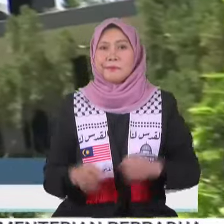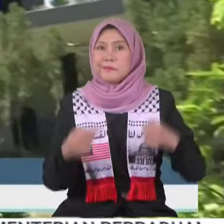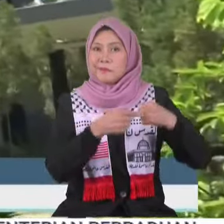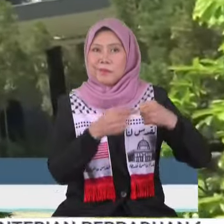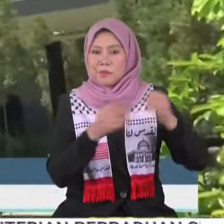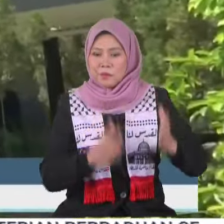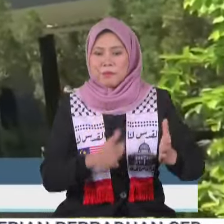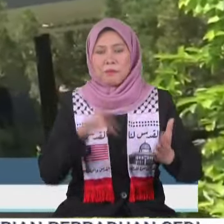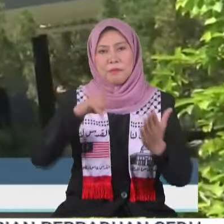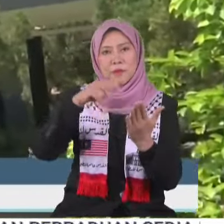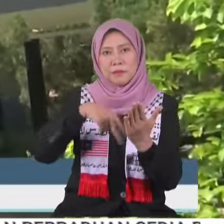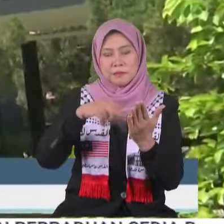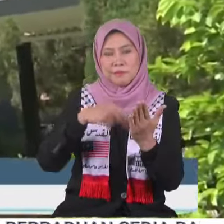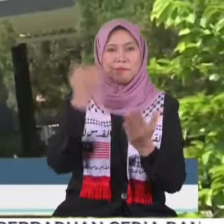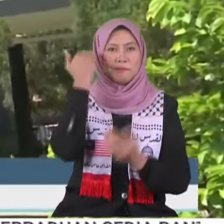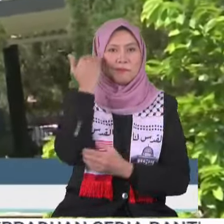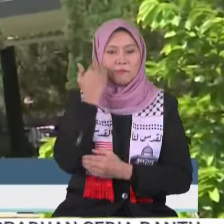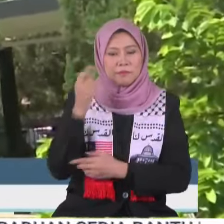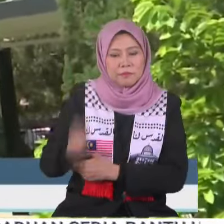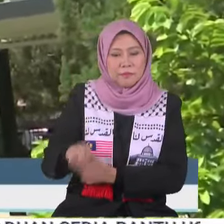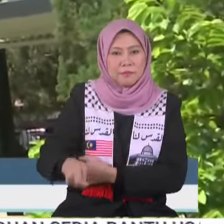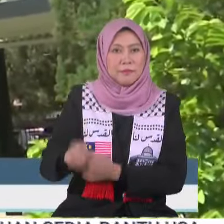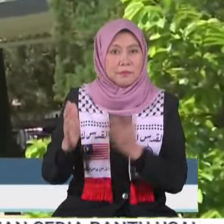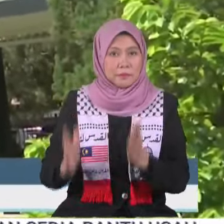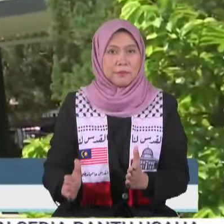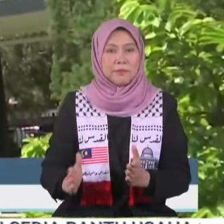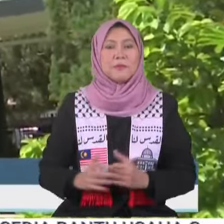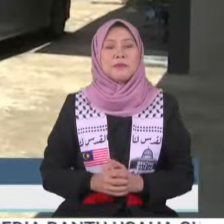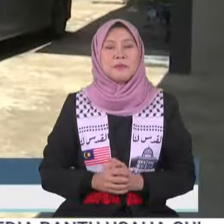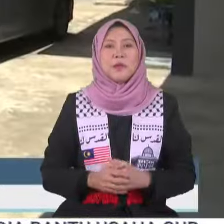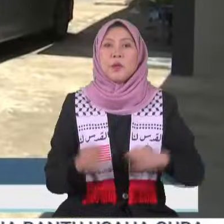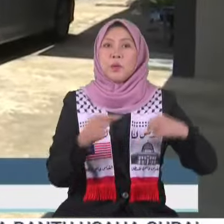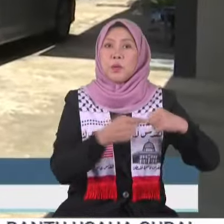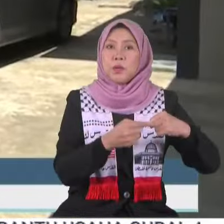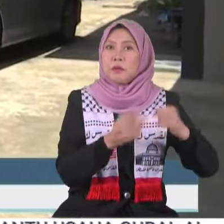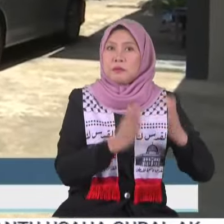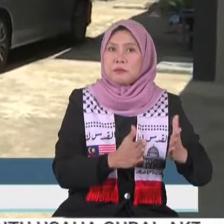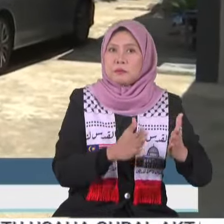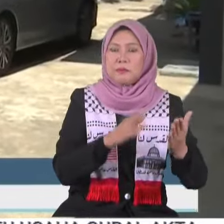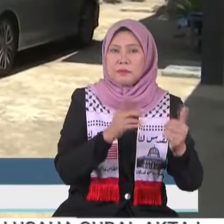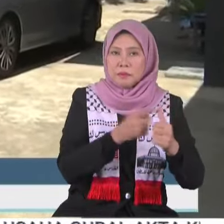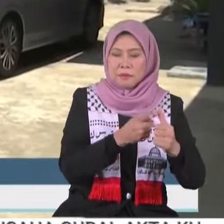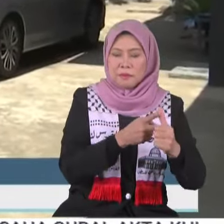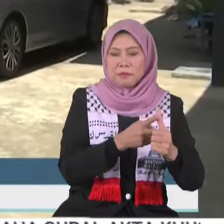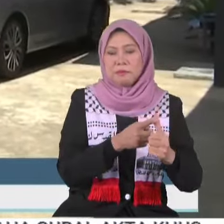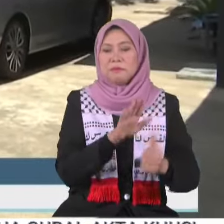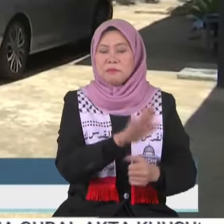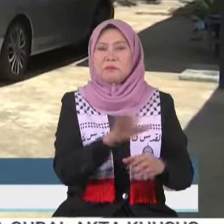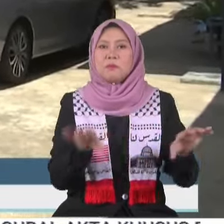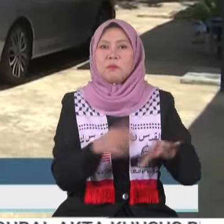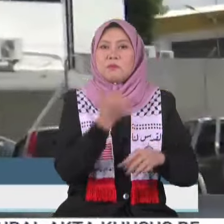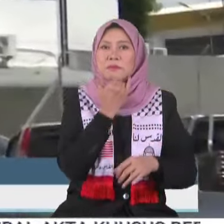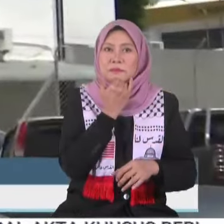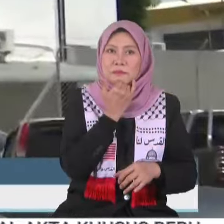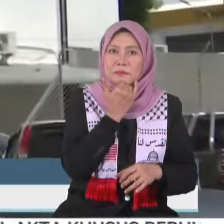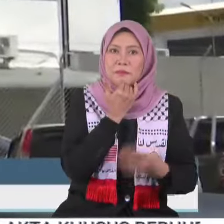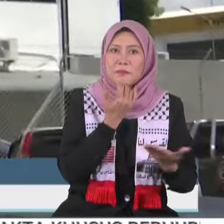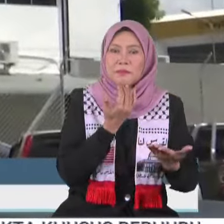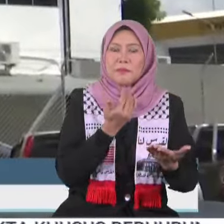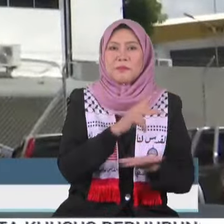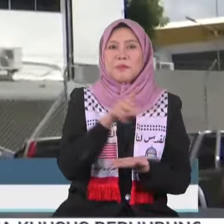Pertuduhan dibacakan di hadapan Hakim Rosli Ahmad. Bagi pertuduhan pertama, tertuduh didakwa melakukan kesalahan itu